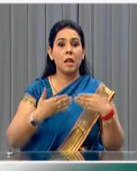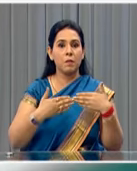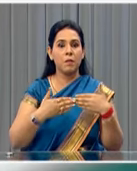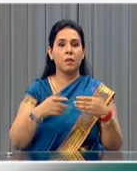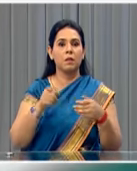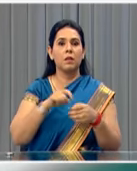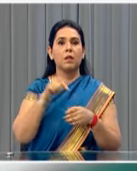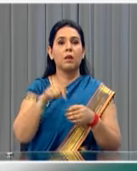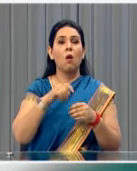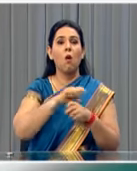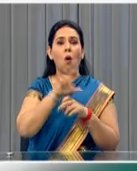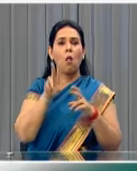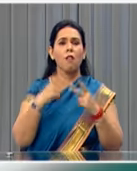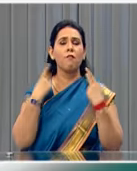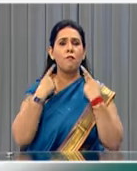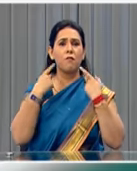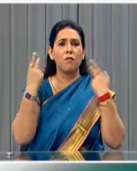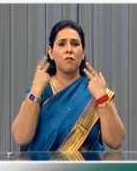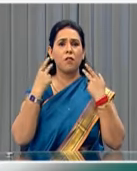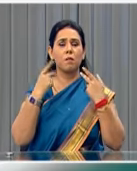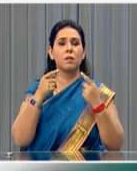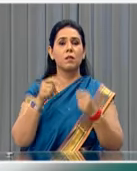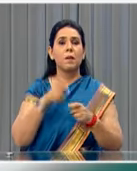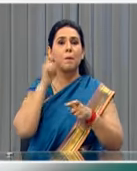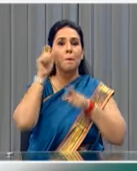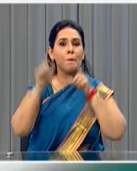जिन महापुरुषों के बलिदान के कारण,